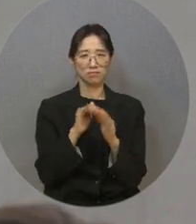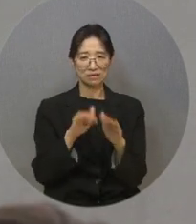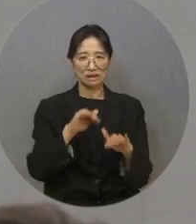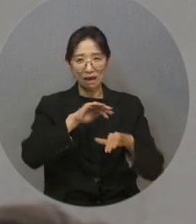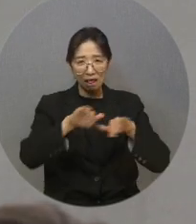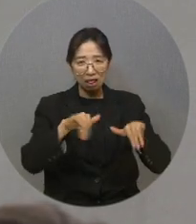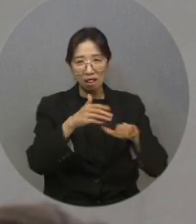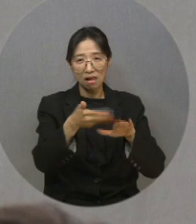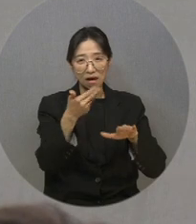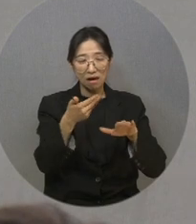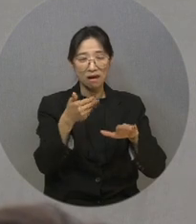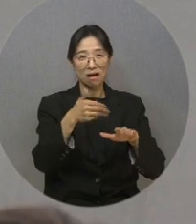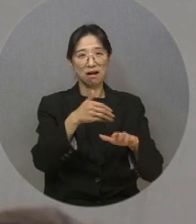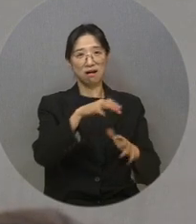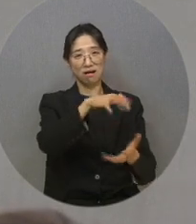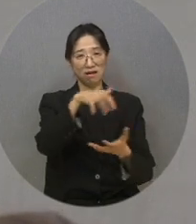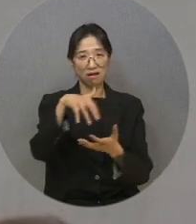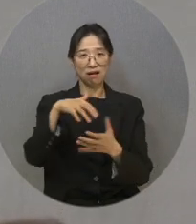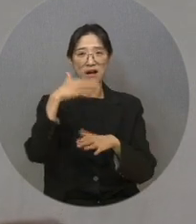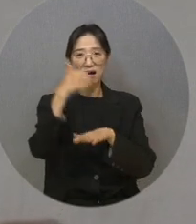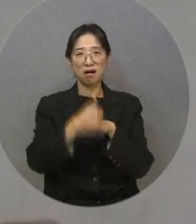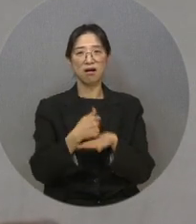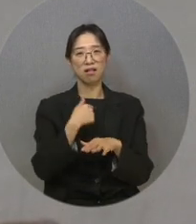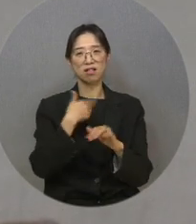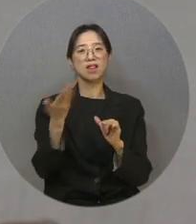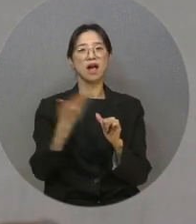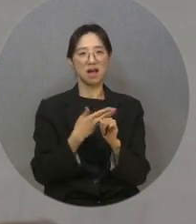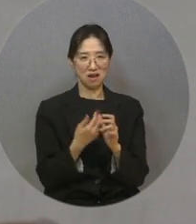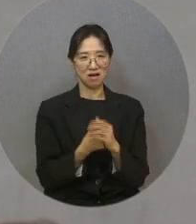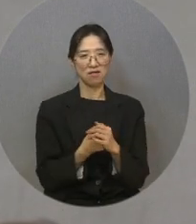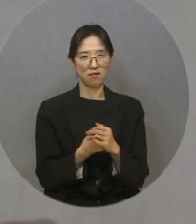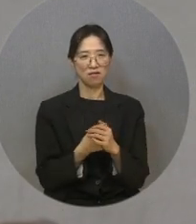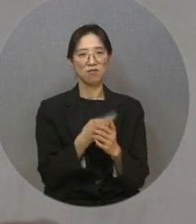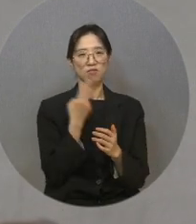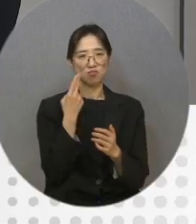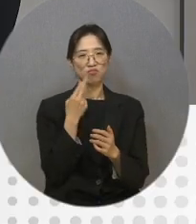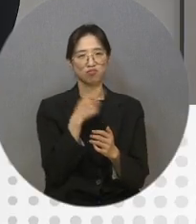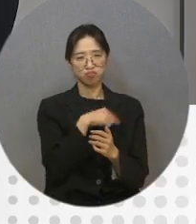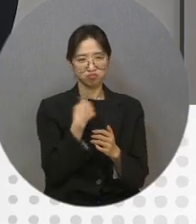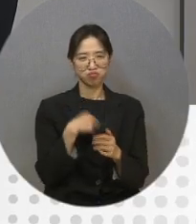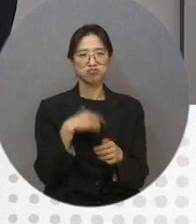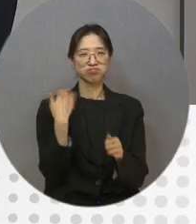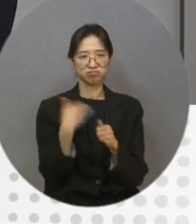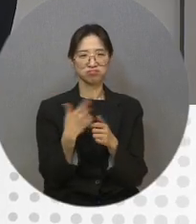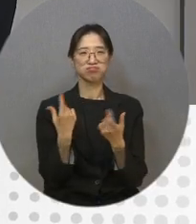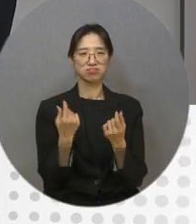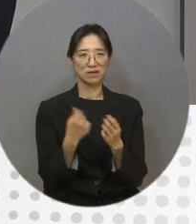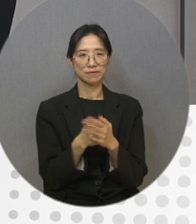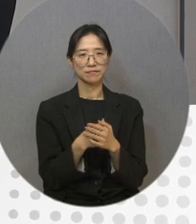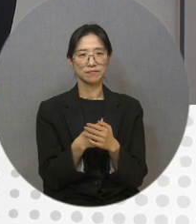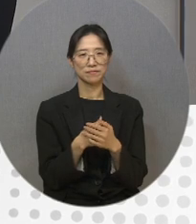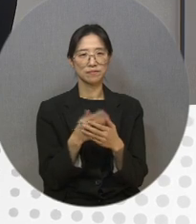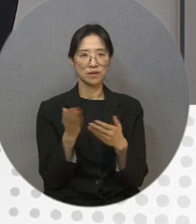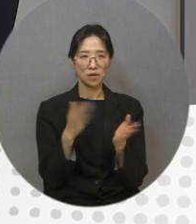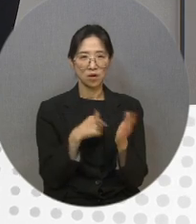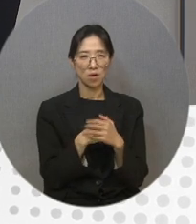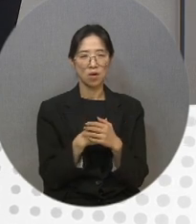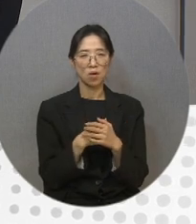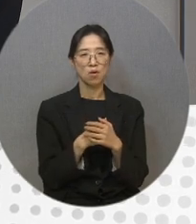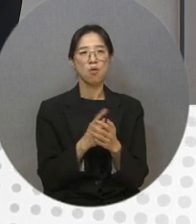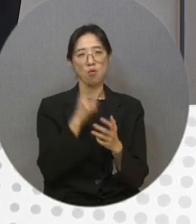그 사형입니다. 요즘은 문화재 반출 미국, 중국이 바로 사형에 처합니다. 이 발에